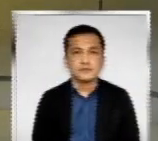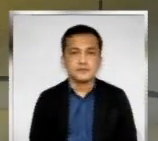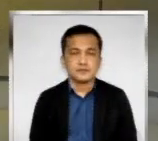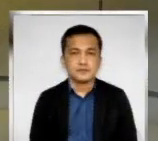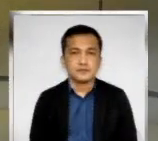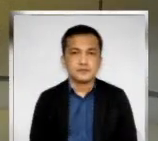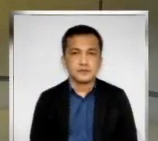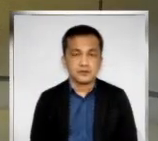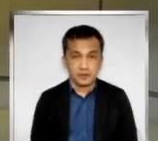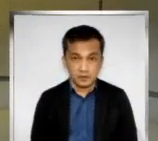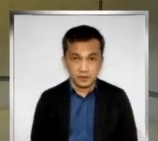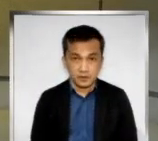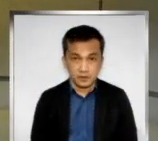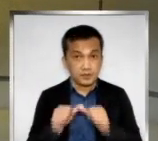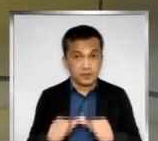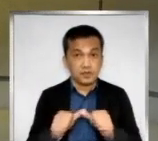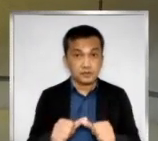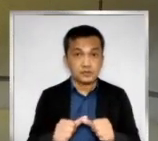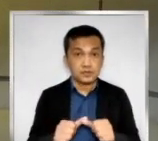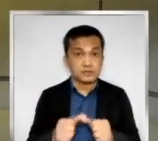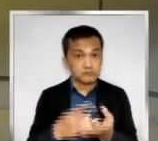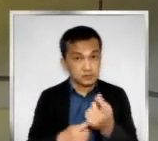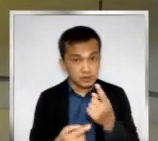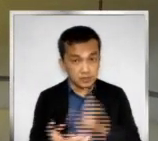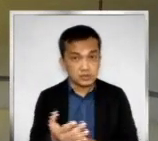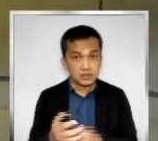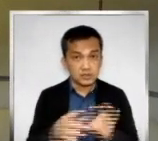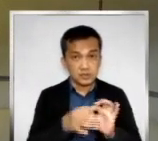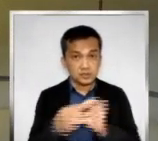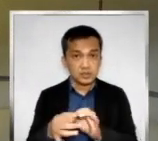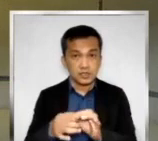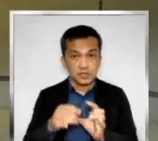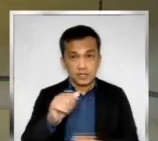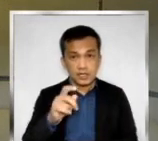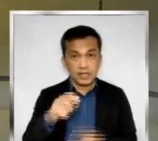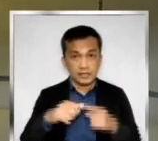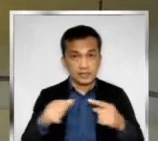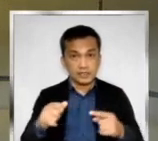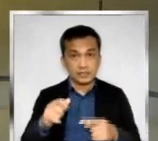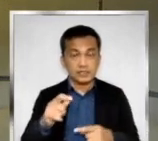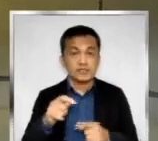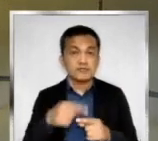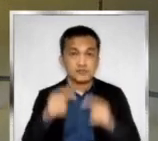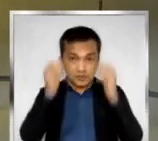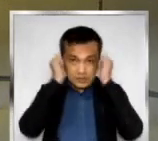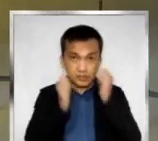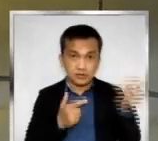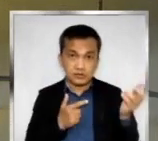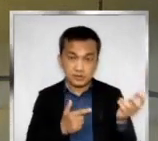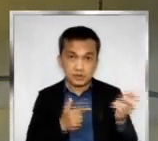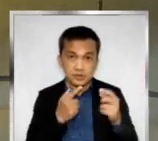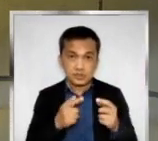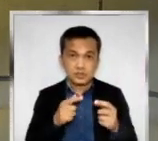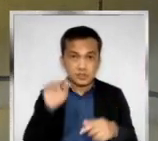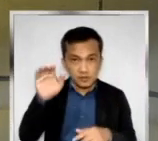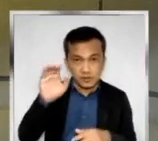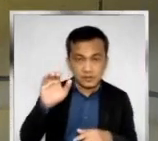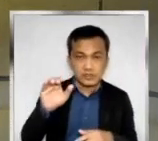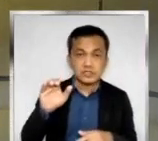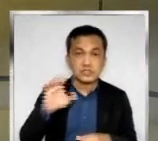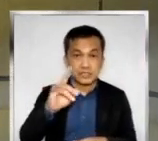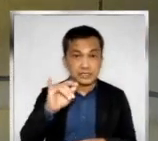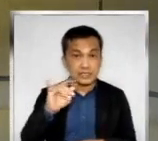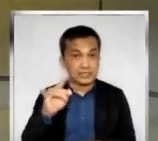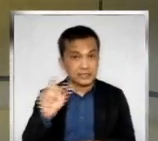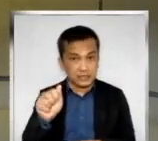Sa pagpapatuloy ng oral arguments kaugnay na Anti-Terrorism Act, nanawagan si Solicitor General Jose Calida sa Korte Suprema na ibasura na